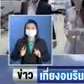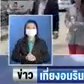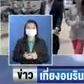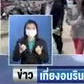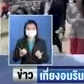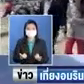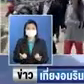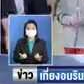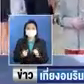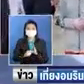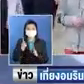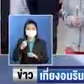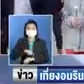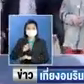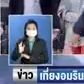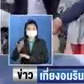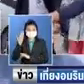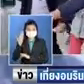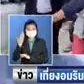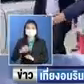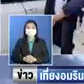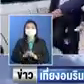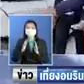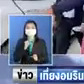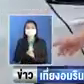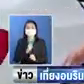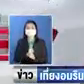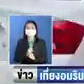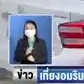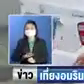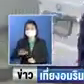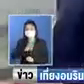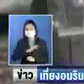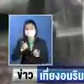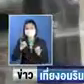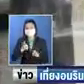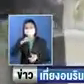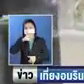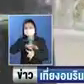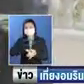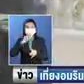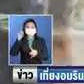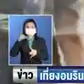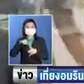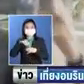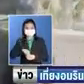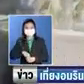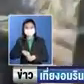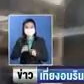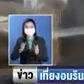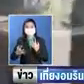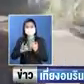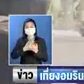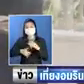ตอนนี้คุณผู้ชมฮะล่าสุดเมื่อช่วงเช้าที่ผ่านมาเจ้าหน้าที่เองยังคงควบคุมตัวพิยดาอยู่ที่ห้อง